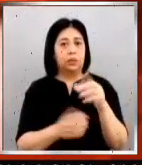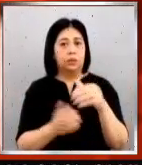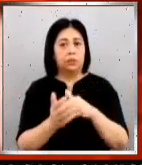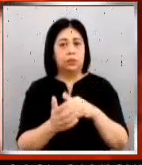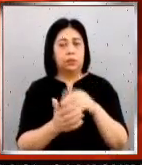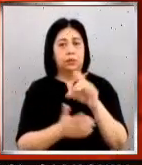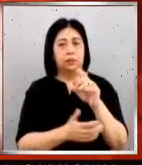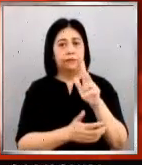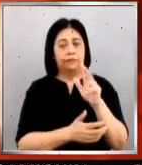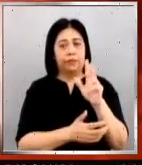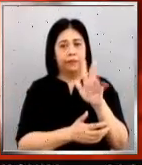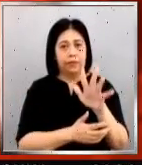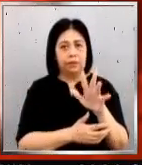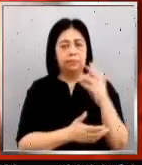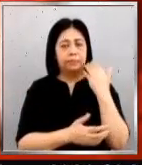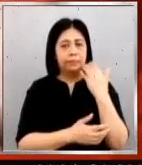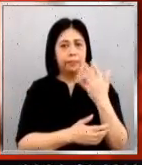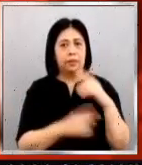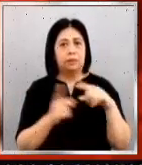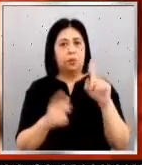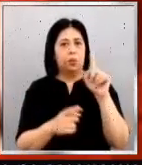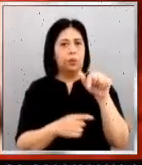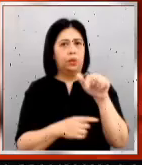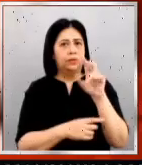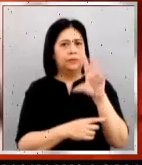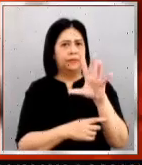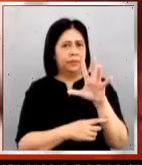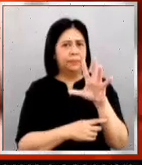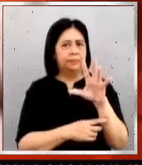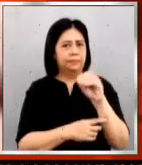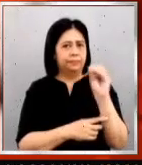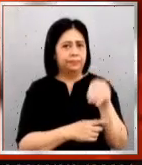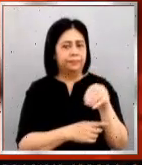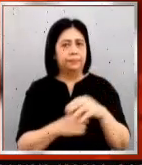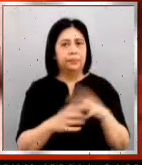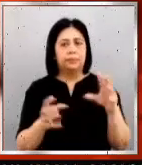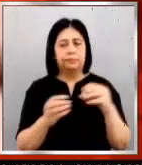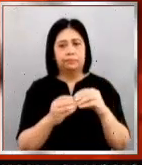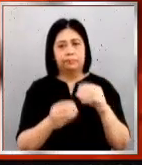28,835 ang mga nasawi o 1.75% ng total cases.